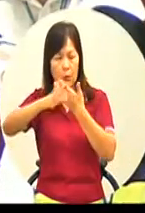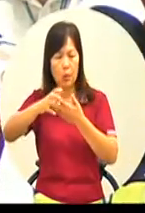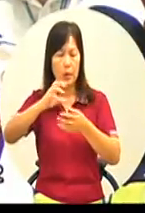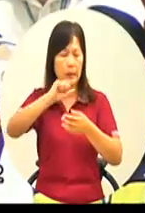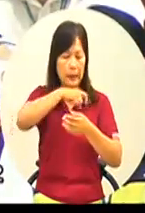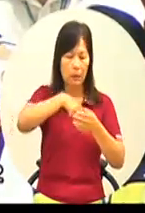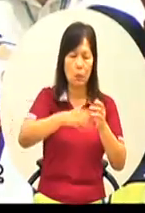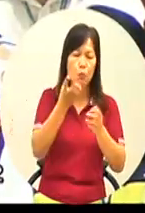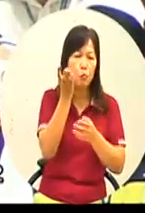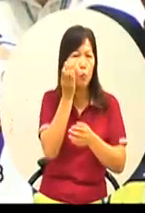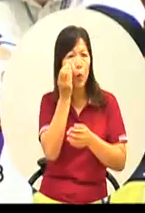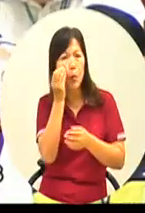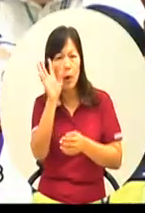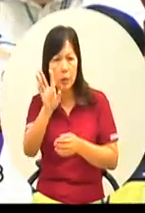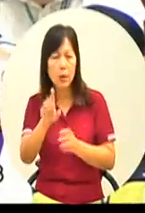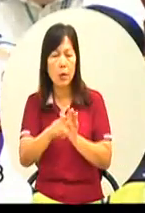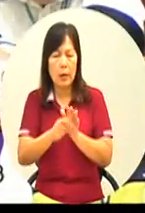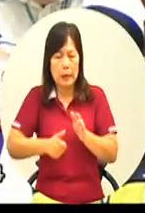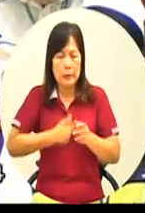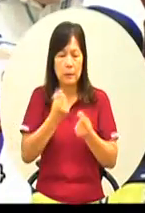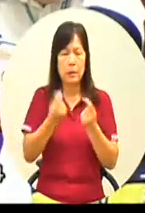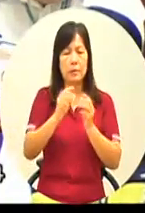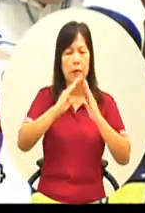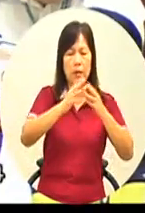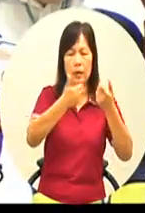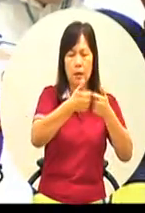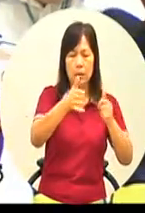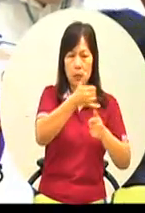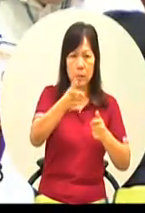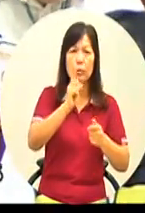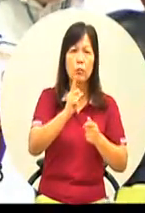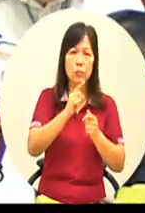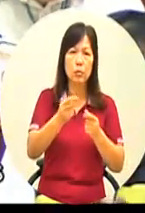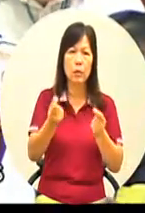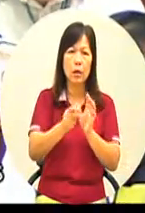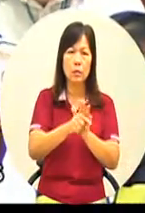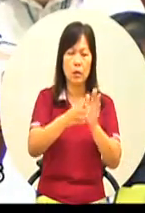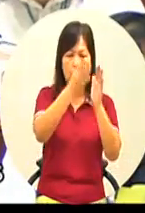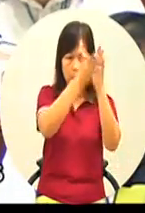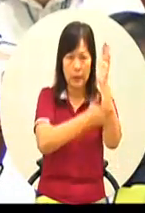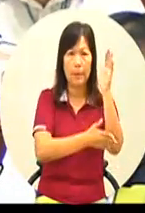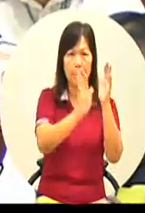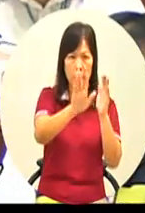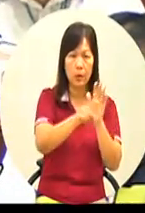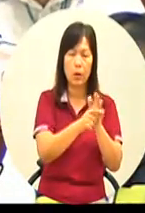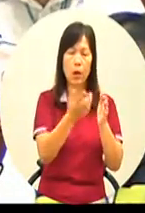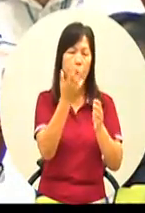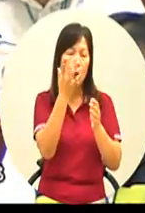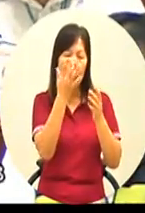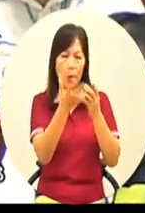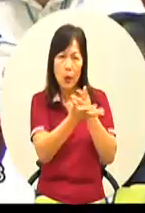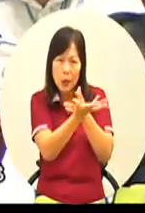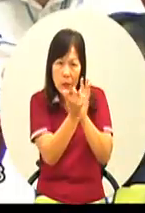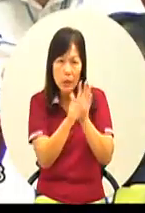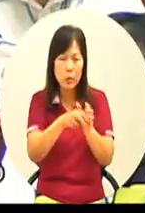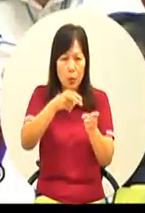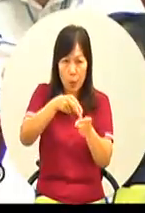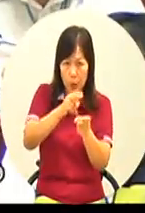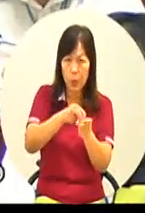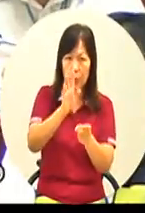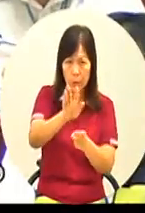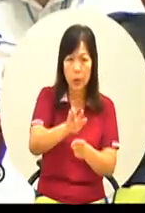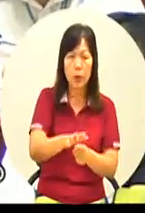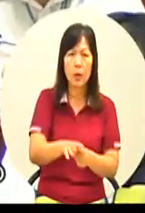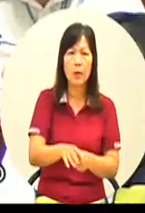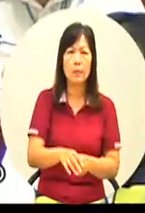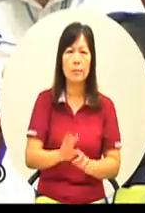拢去参观啦。啊，确实像议员讲的，有的是有迄些这种墙壁型的吼，艺术光雕或者是雕刻这种啦。啊，